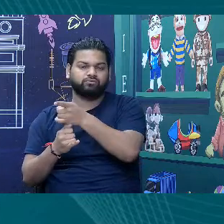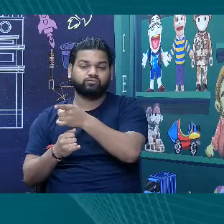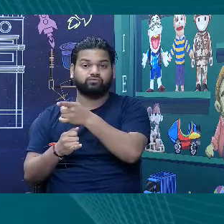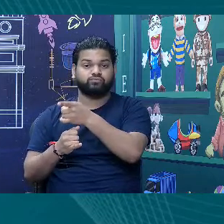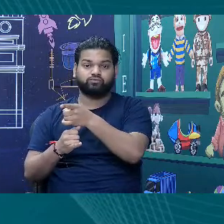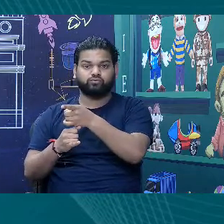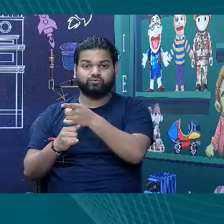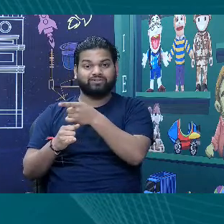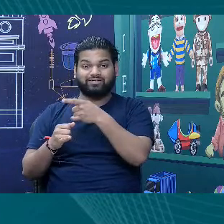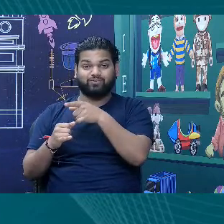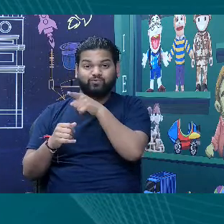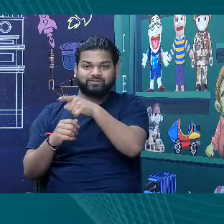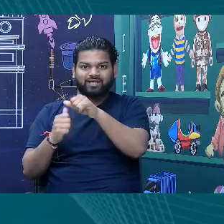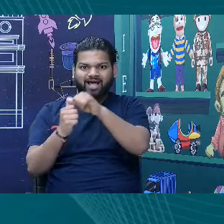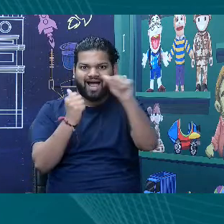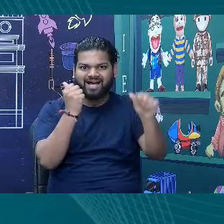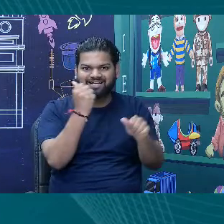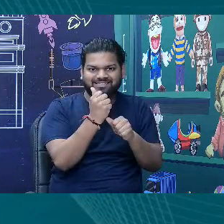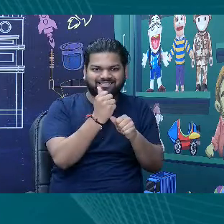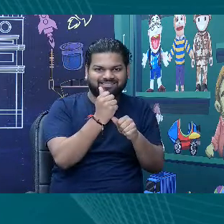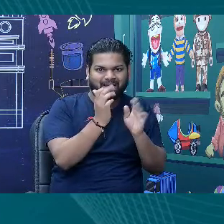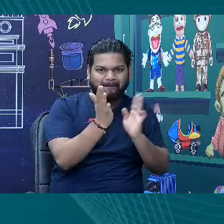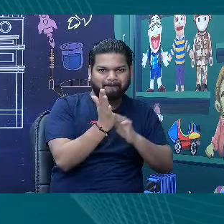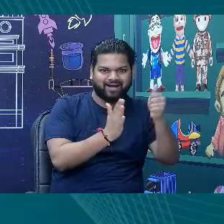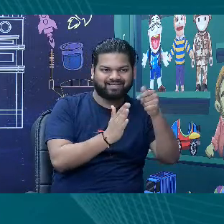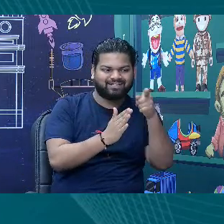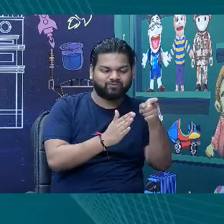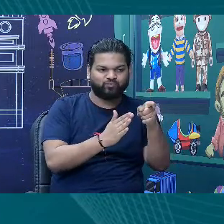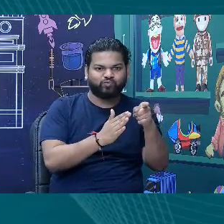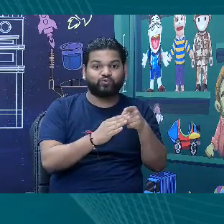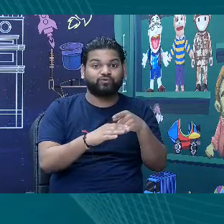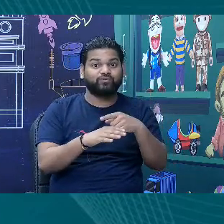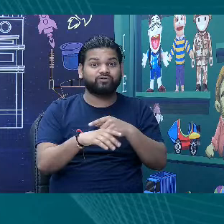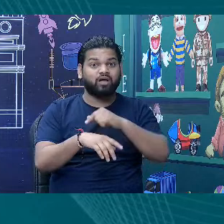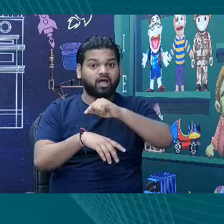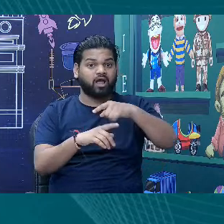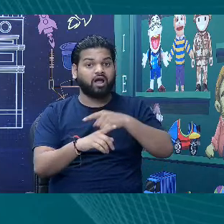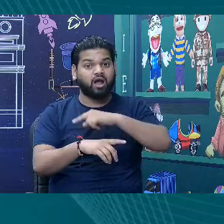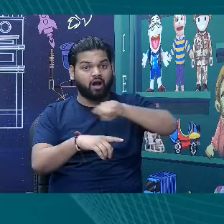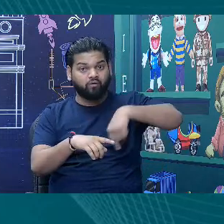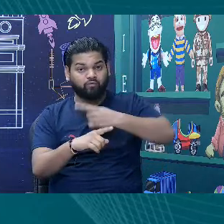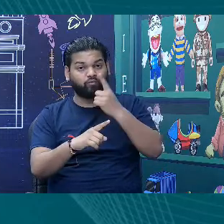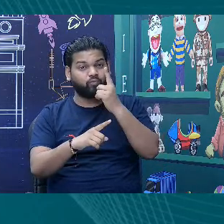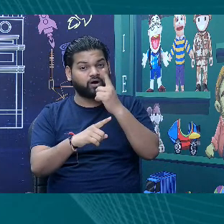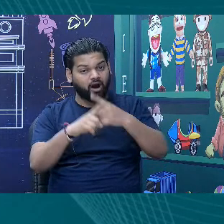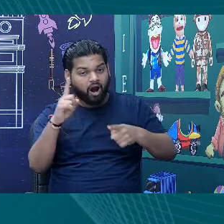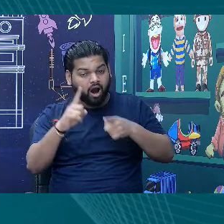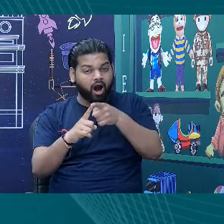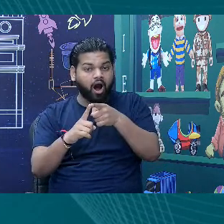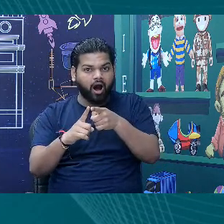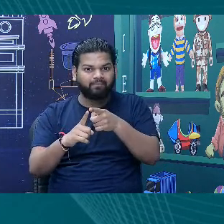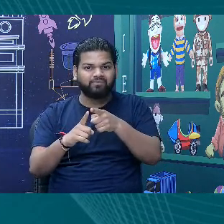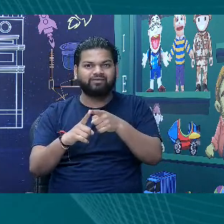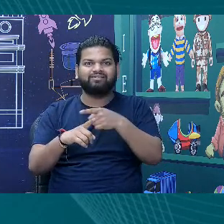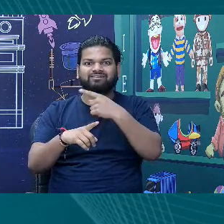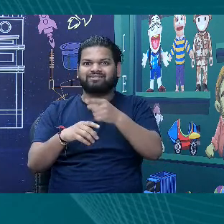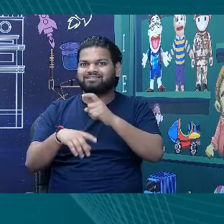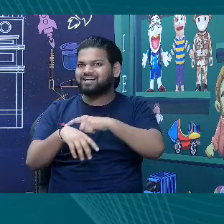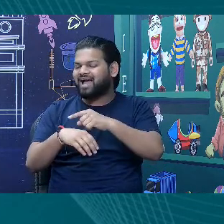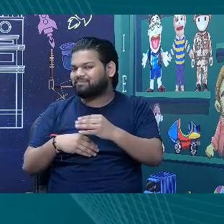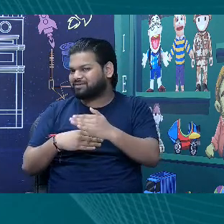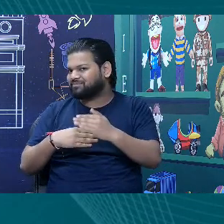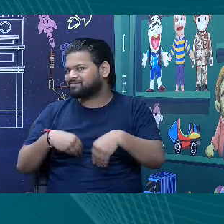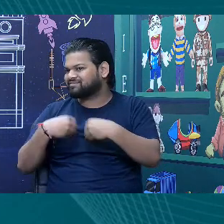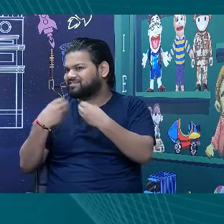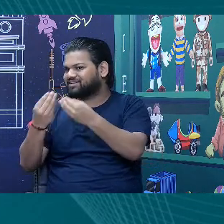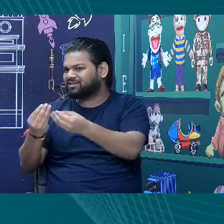ग्रांट किया डॉक्टर हॉकिंग के साथ. सो अच्छा, यहाँ पे मैं अपने स्टूडेंट्स का ध्यान एक बात पे ले जाना चाहती हूँ कि